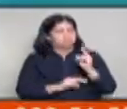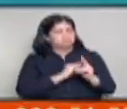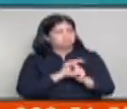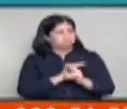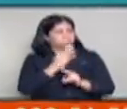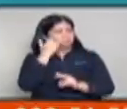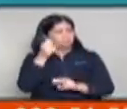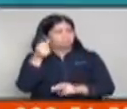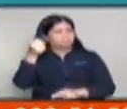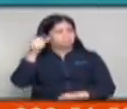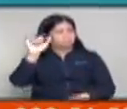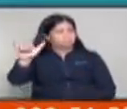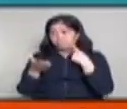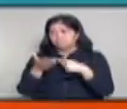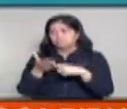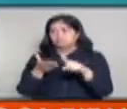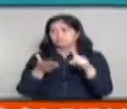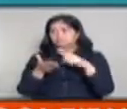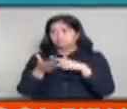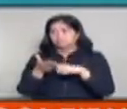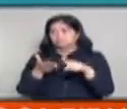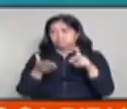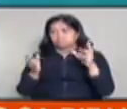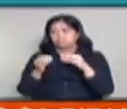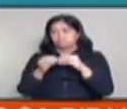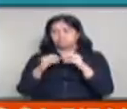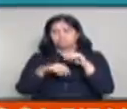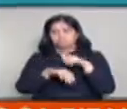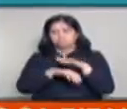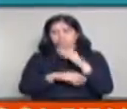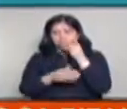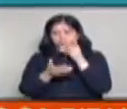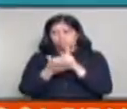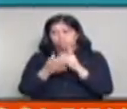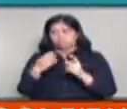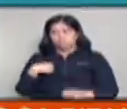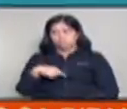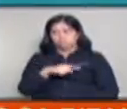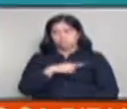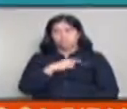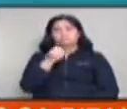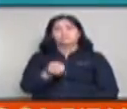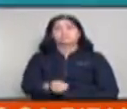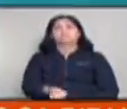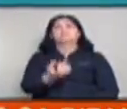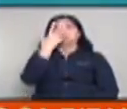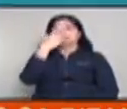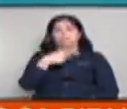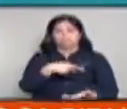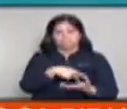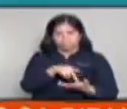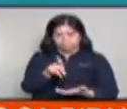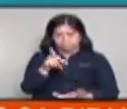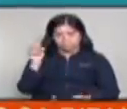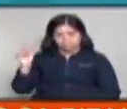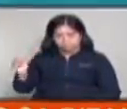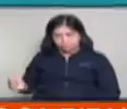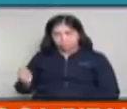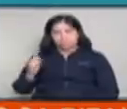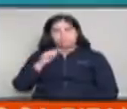bakit iniipit yung kanyang time card? Sila po yung mag-forward ng document sa amin kung magkano po yung ibabayad na kay Ms.